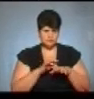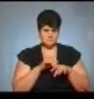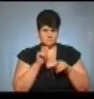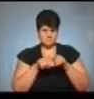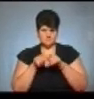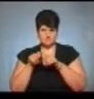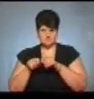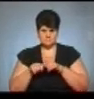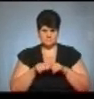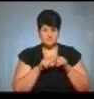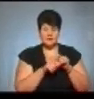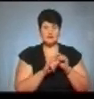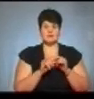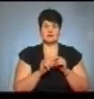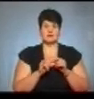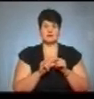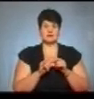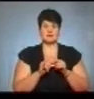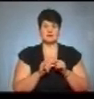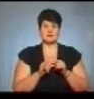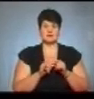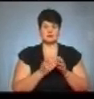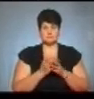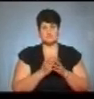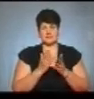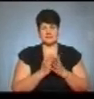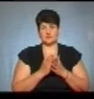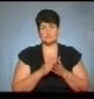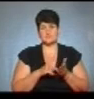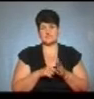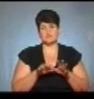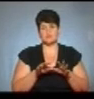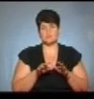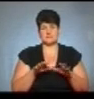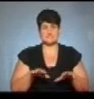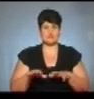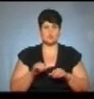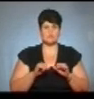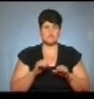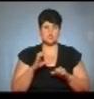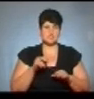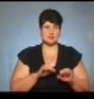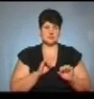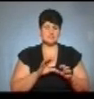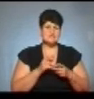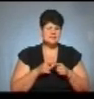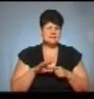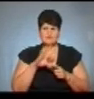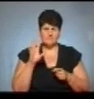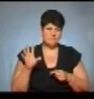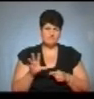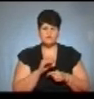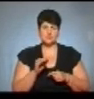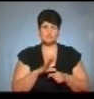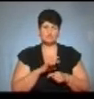і службою соціальних інспекторів, які діють при місцевих управліннях соціального захисту. Власне, це все